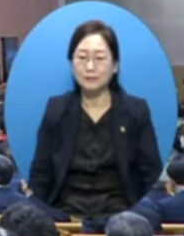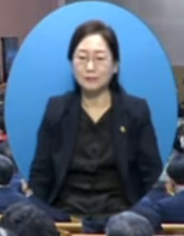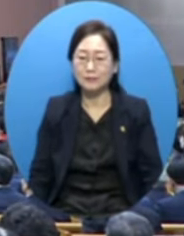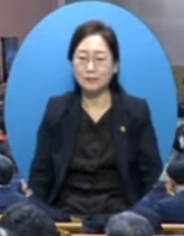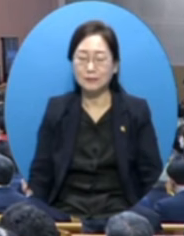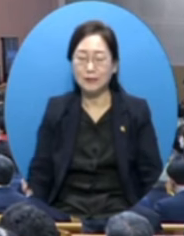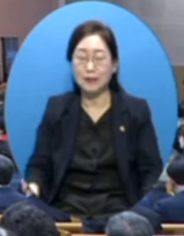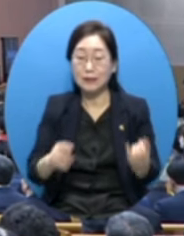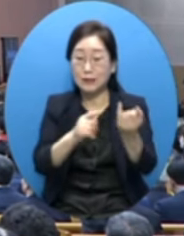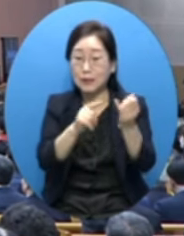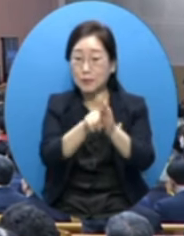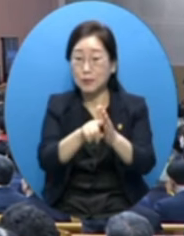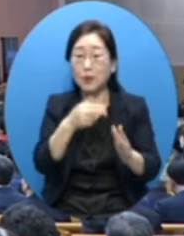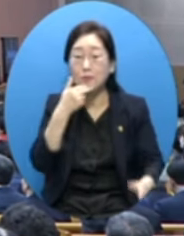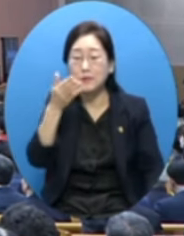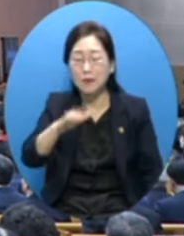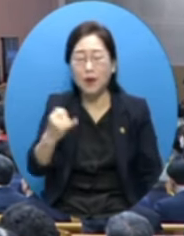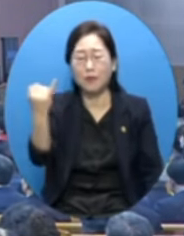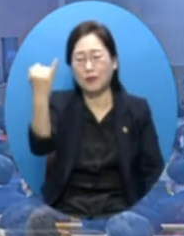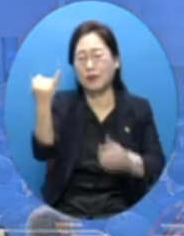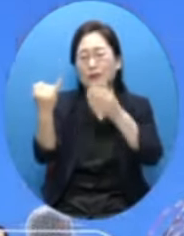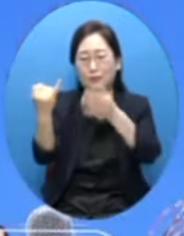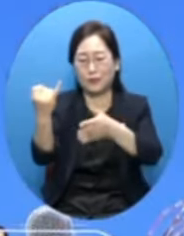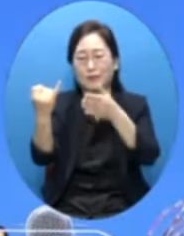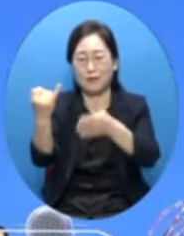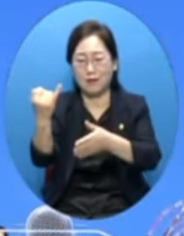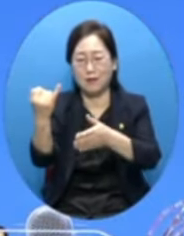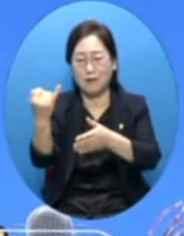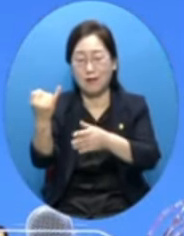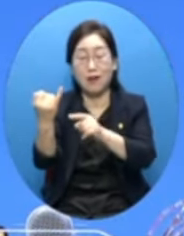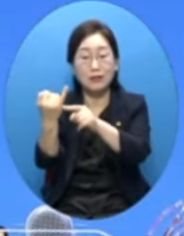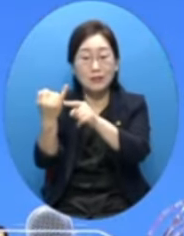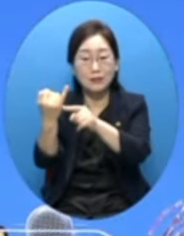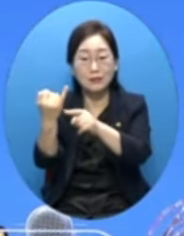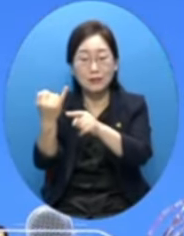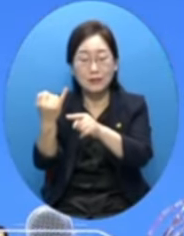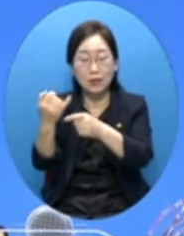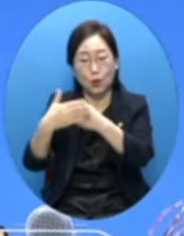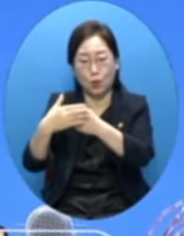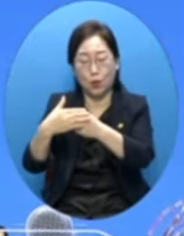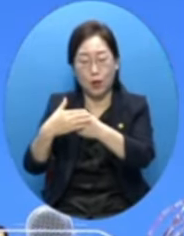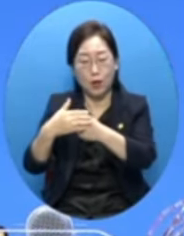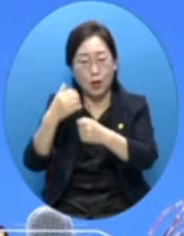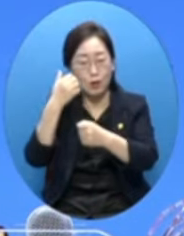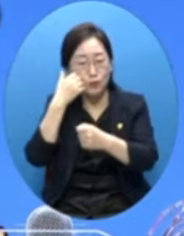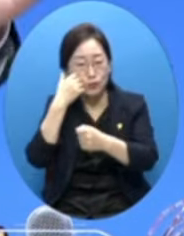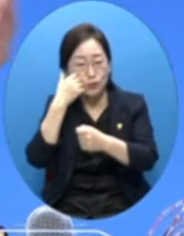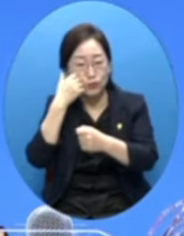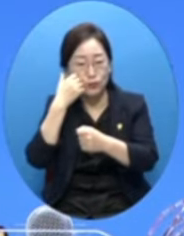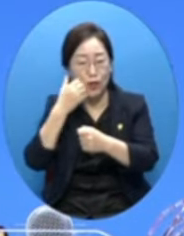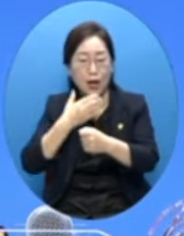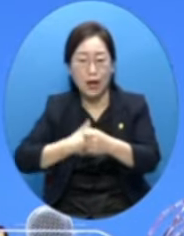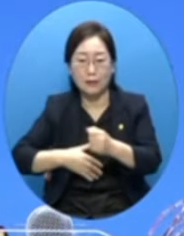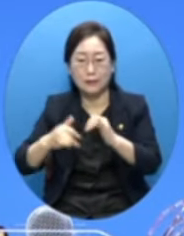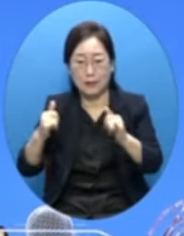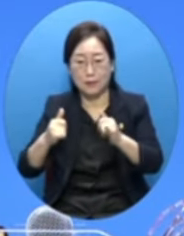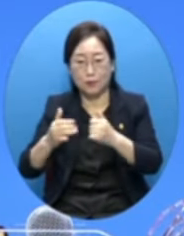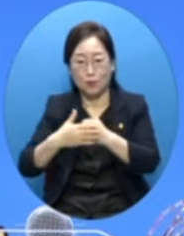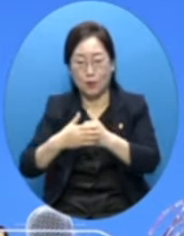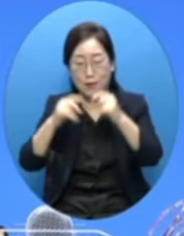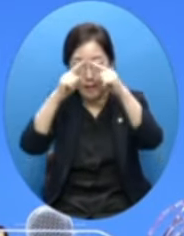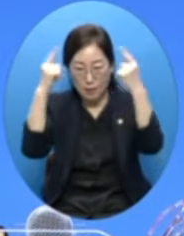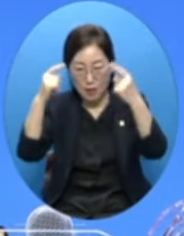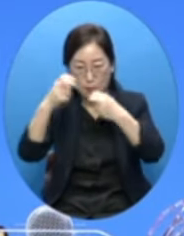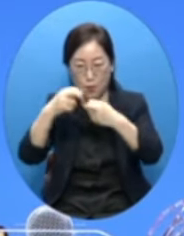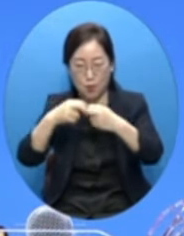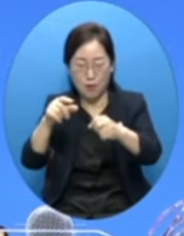당신은 믿음이 없었지만 그 언니에게 부탁을 해서 그 언니가 도움을 줘서 교회 지인의 도움을 받아 대학병원에 특진 예약이 돼서